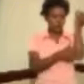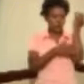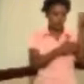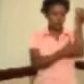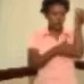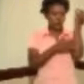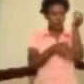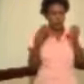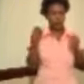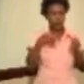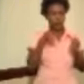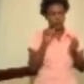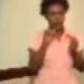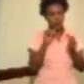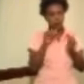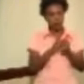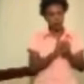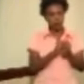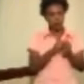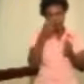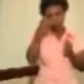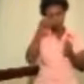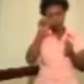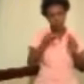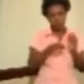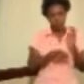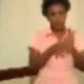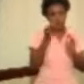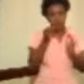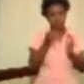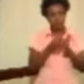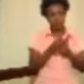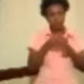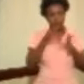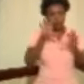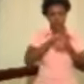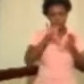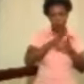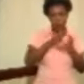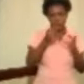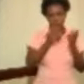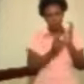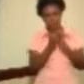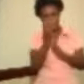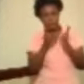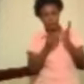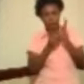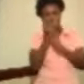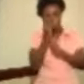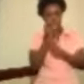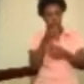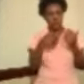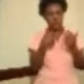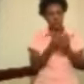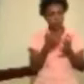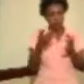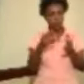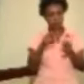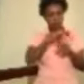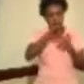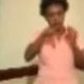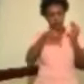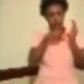potentialités en matière de vent, c'est vrai. L'énergie éolienne, c'est pareil pour nous développer dans le nord-ouest. Nous gagnons à